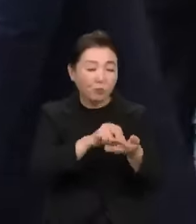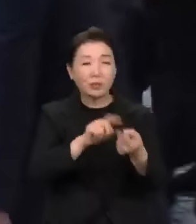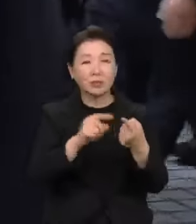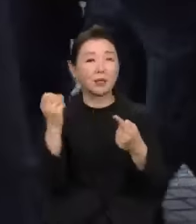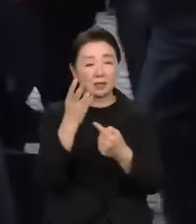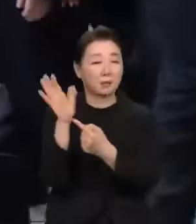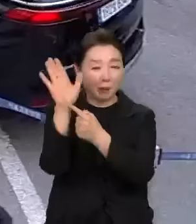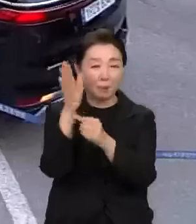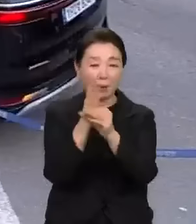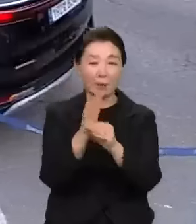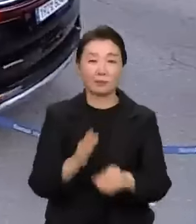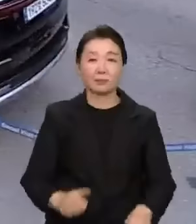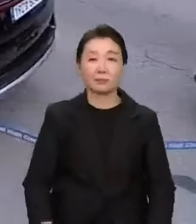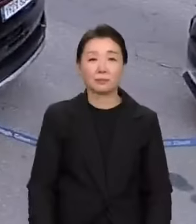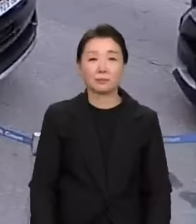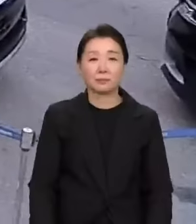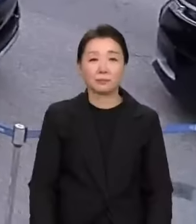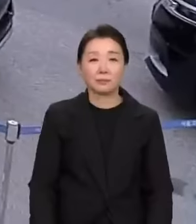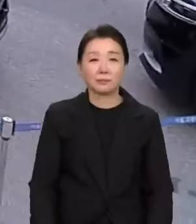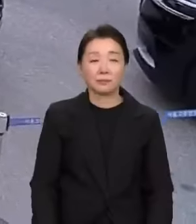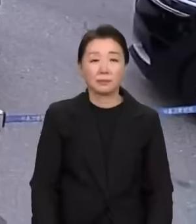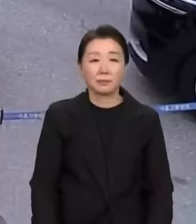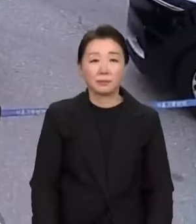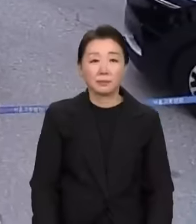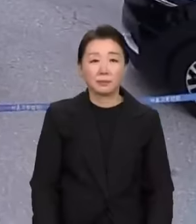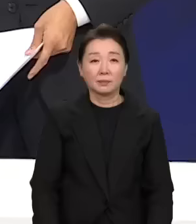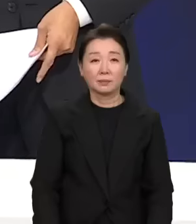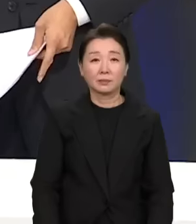풀이됩니다. JTBC 유한울입니다.